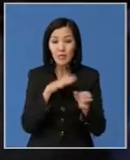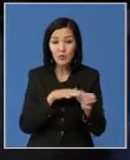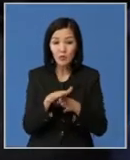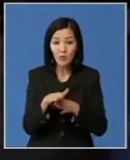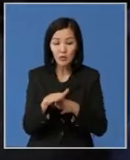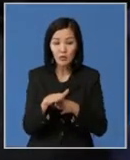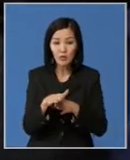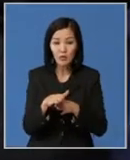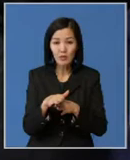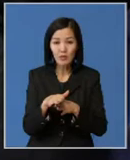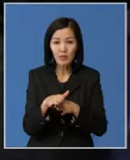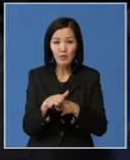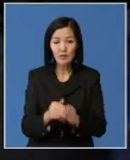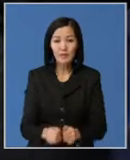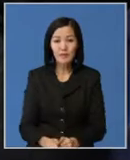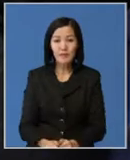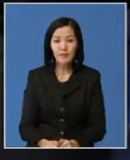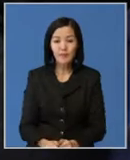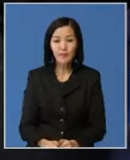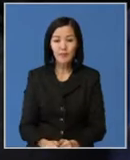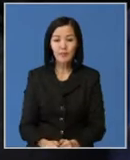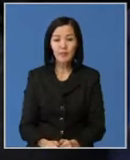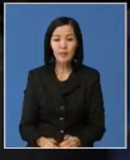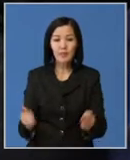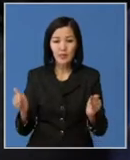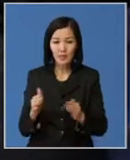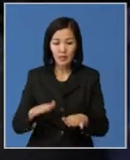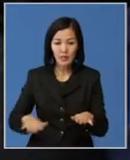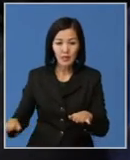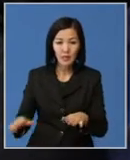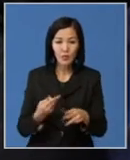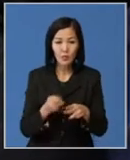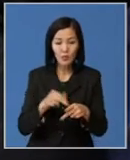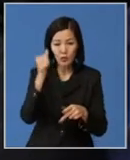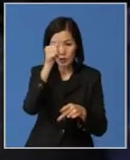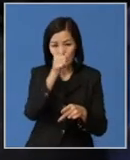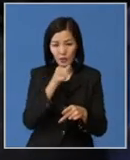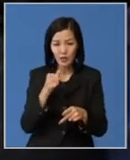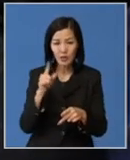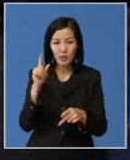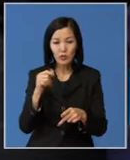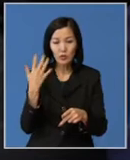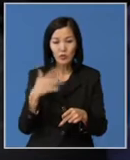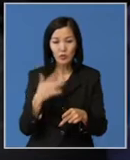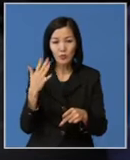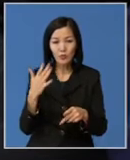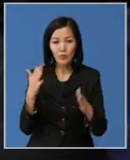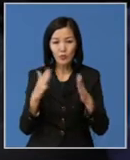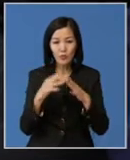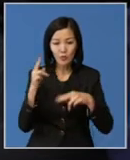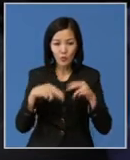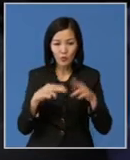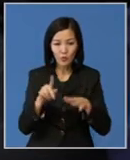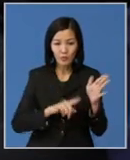деп отырмын, жастар ықшам ауданында. Сөйлерде осы жылы 155 кафежді құрылысын бастаймыз. Ол құрылысты,